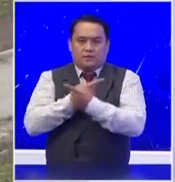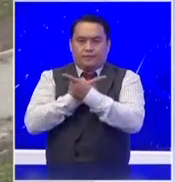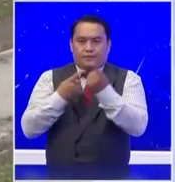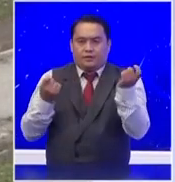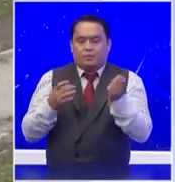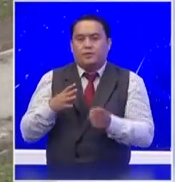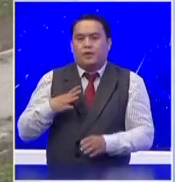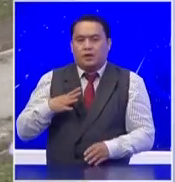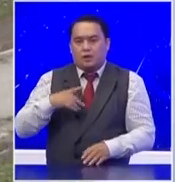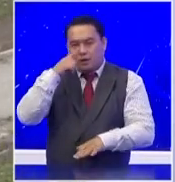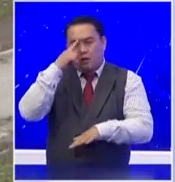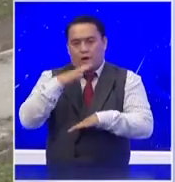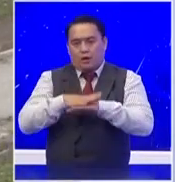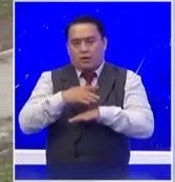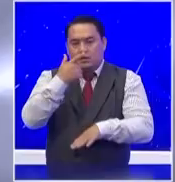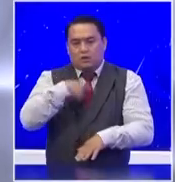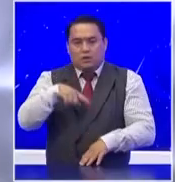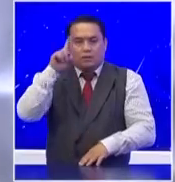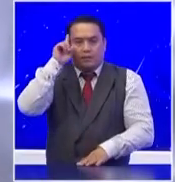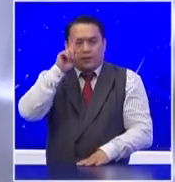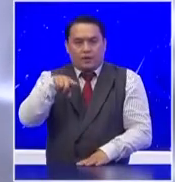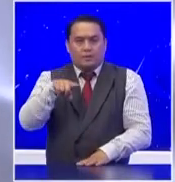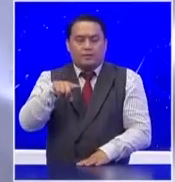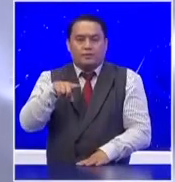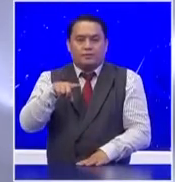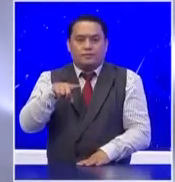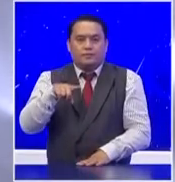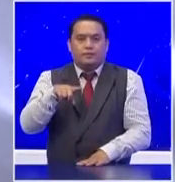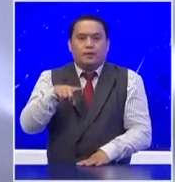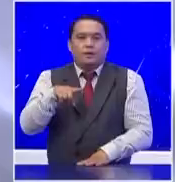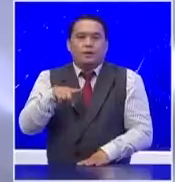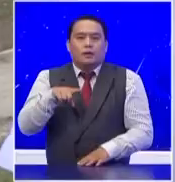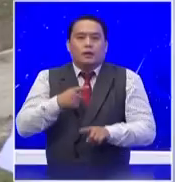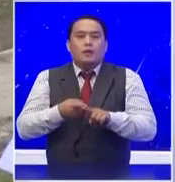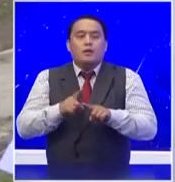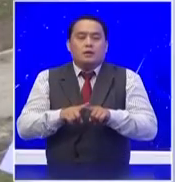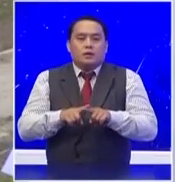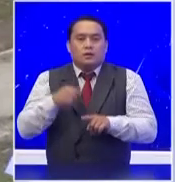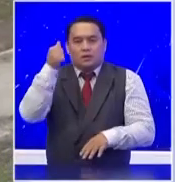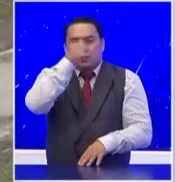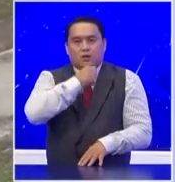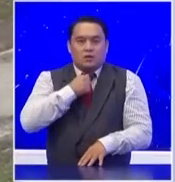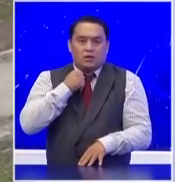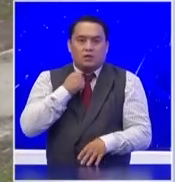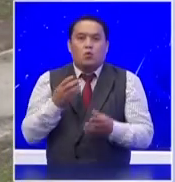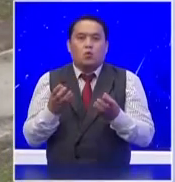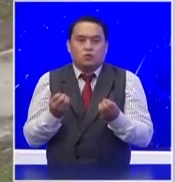Оны әкім ретінде өзімізде білетін едім. Дегенмен де биылғы жылы